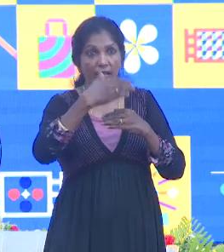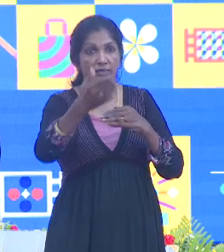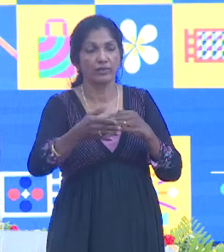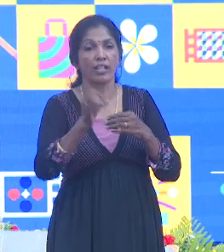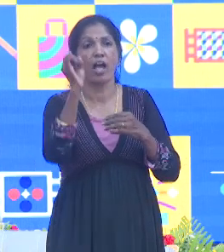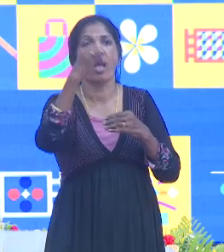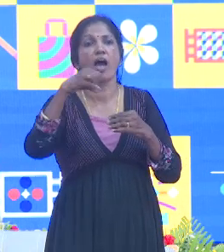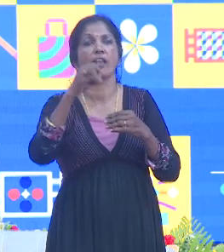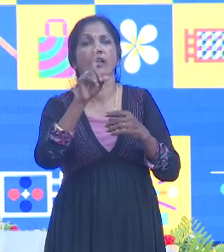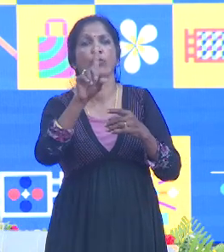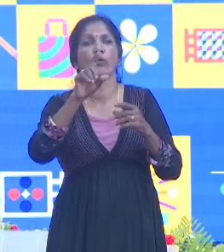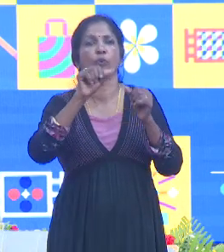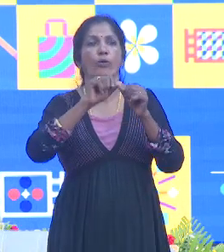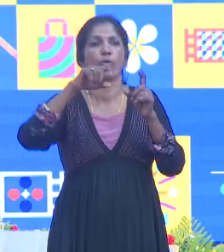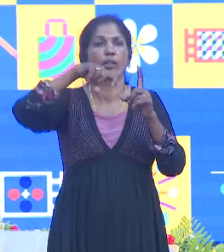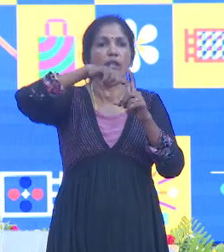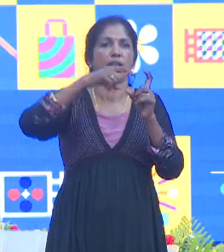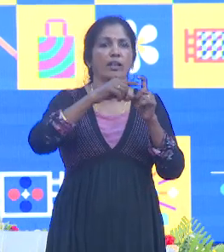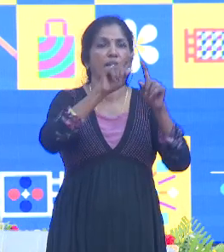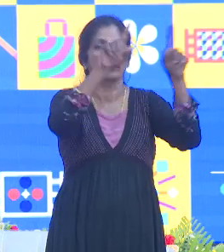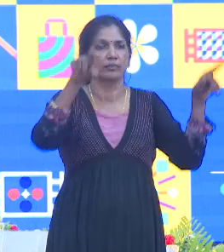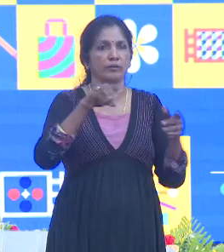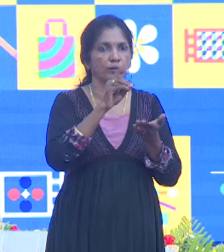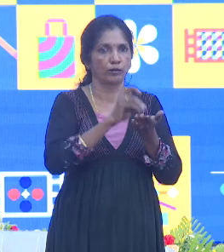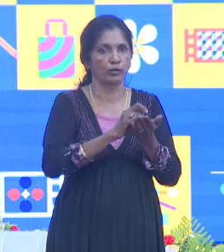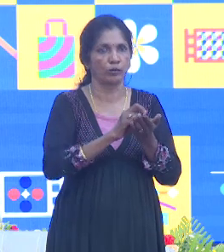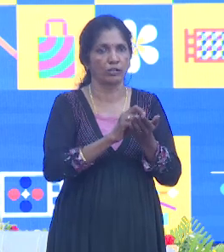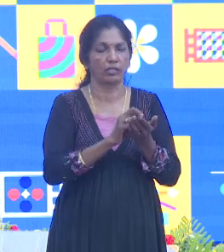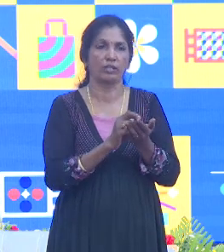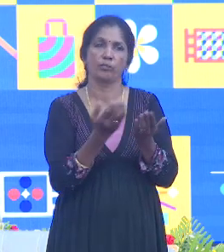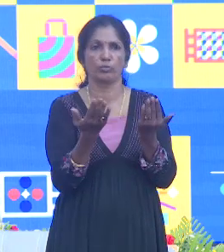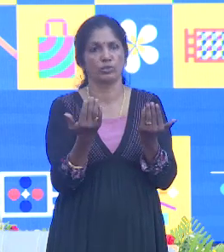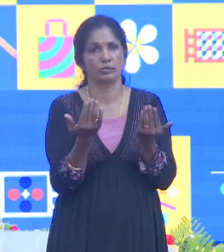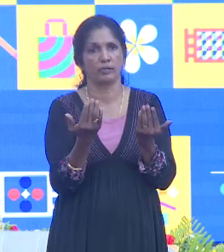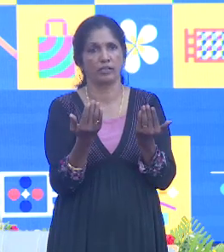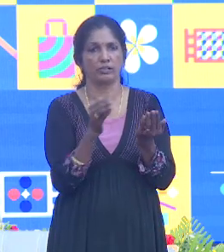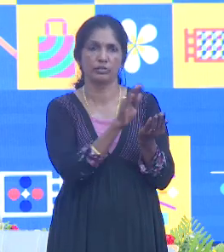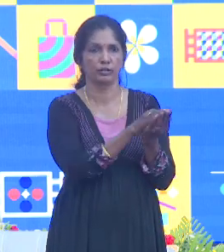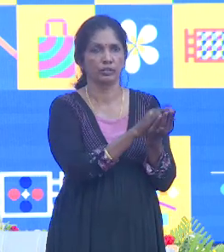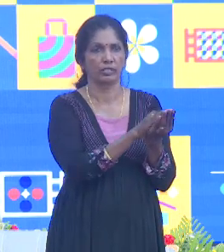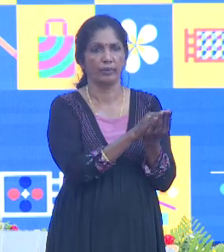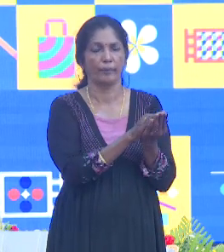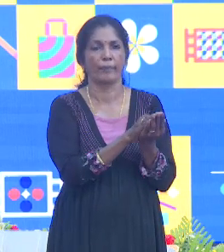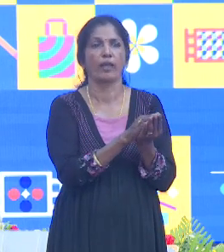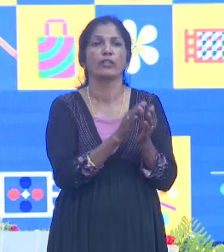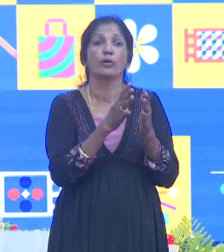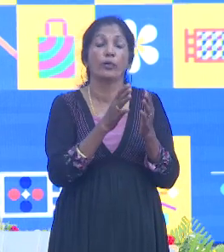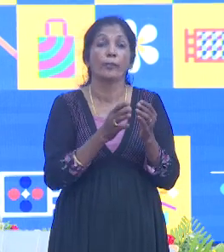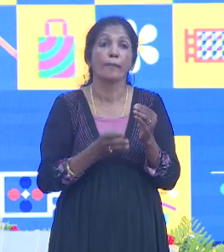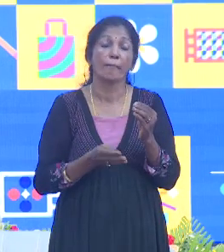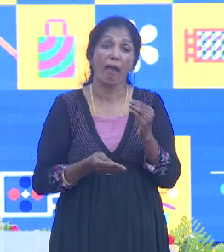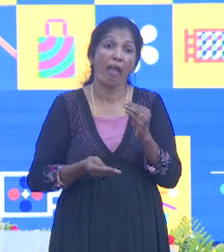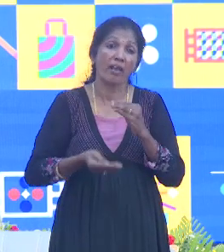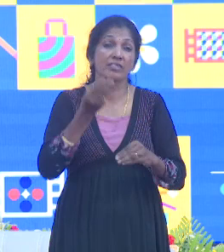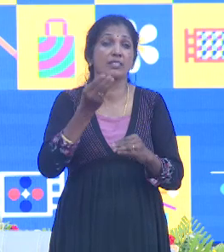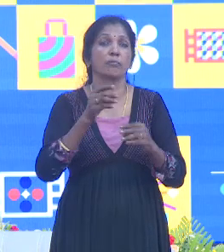6-ാമത്തെ അംഗത്തിന് 1 ഏക്കർ വീതം മാക്സിമം, അങ്ങനെ ഓരോ ഏക്കർ വീതം മാക്സിമം 20 ഏക്കേഴ്സ് 20 ഏക്കർ എന്ന്